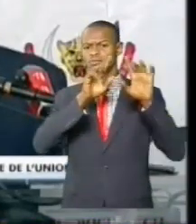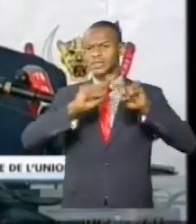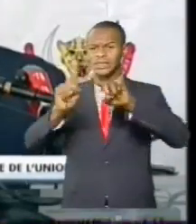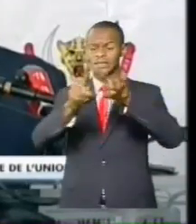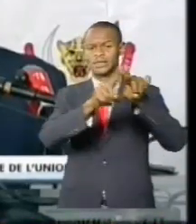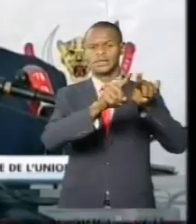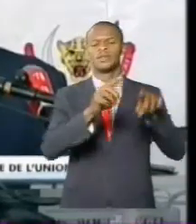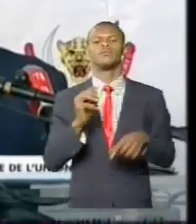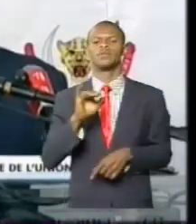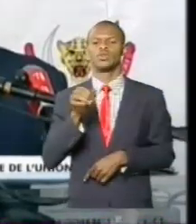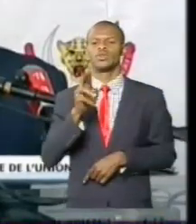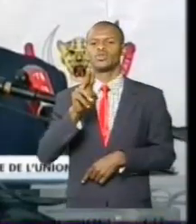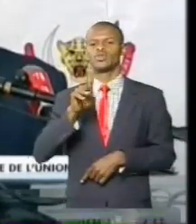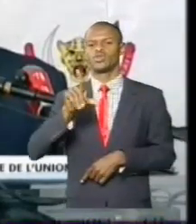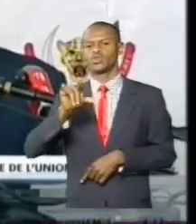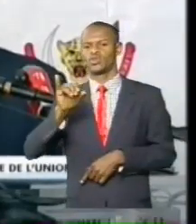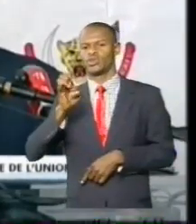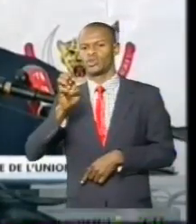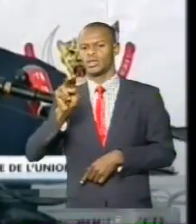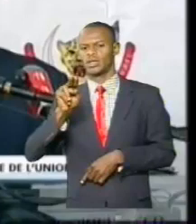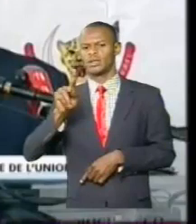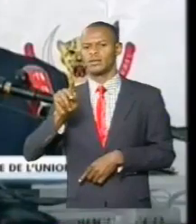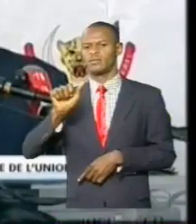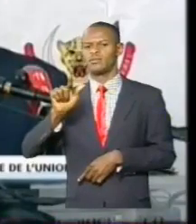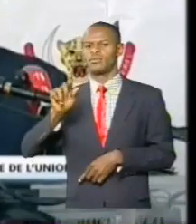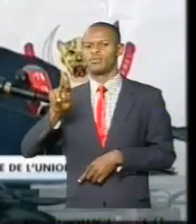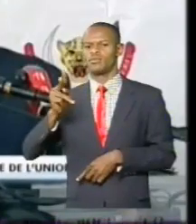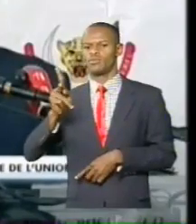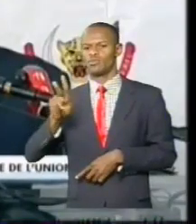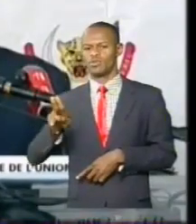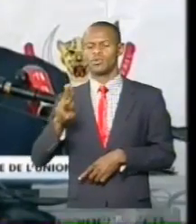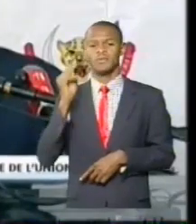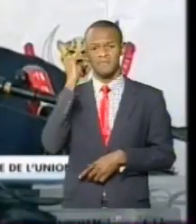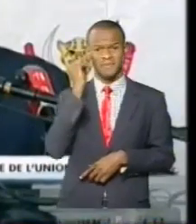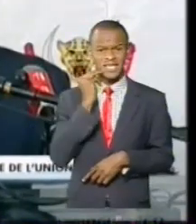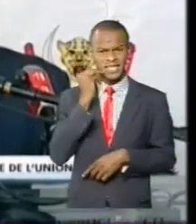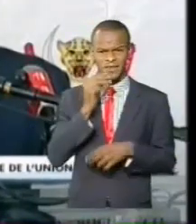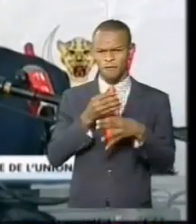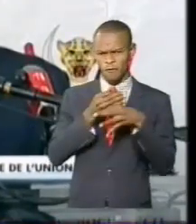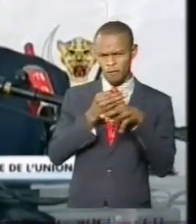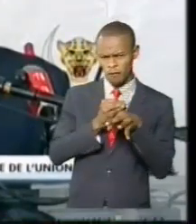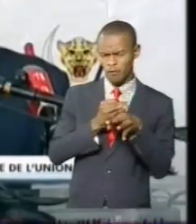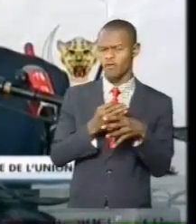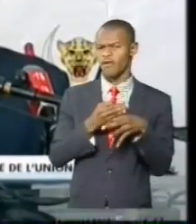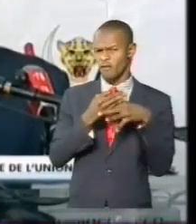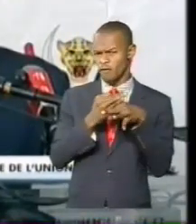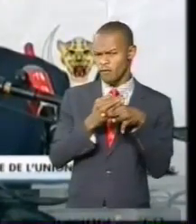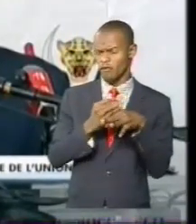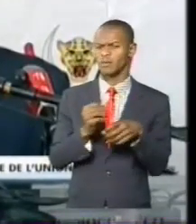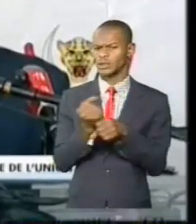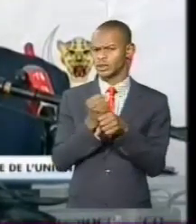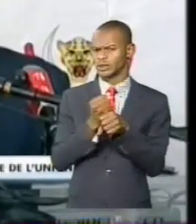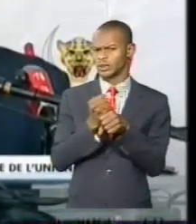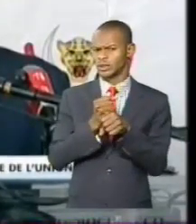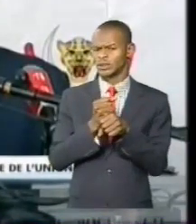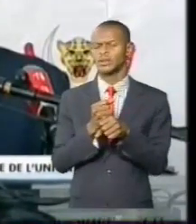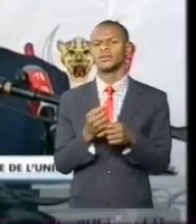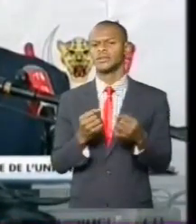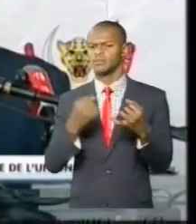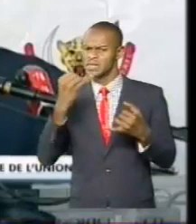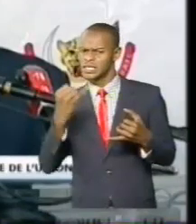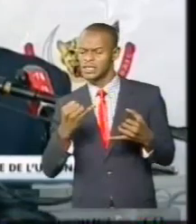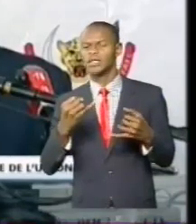Ministre de la Fonction de la Formation Professionnelle, Arts et Métiers, M. John Ntumba